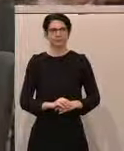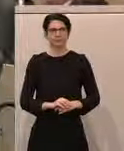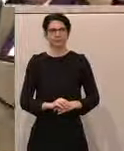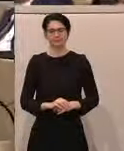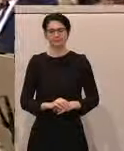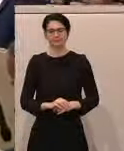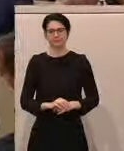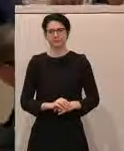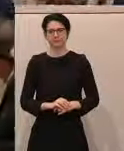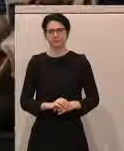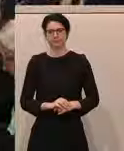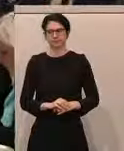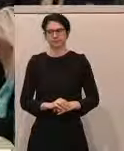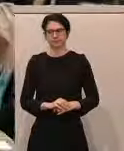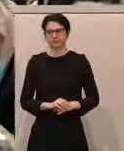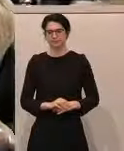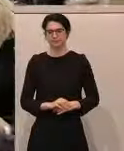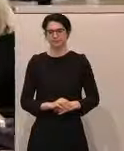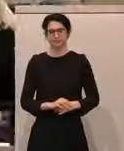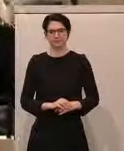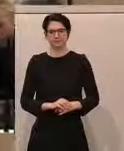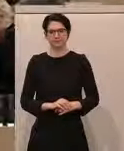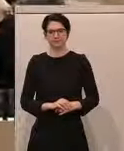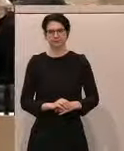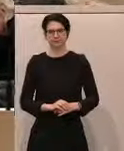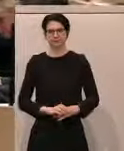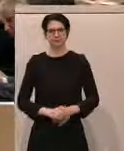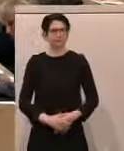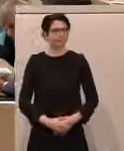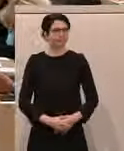diesmal gegen Kanzler Kurz und nicht gegen die gesamte Regierung.